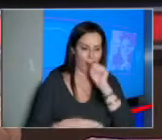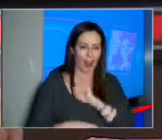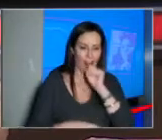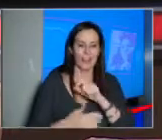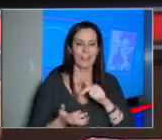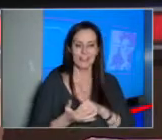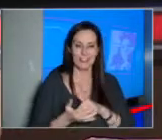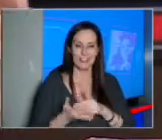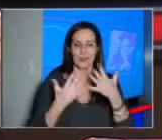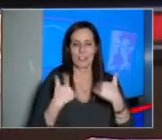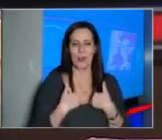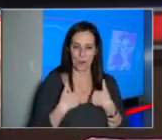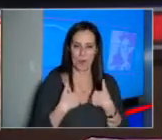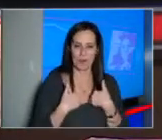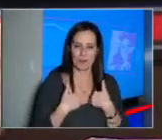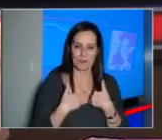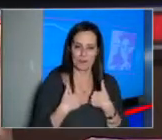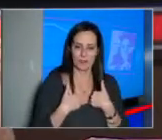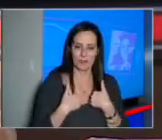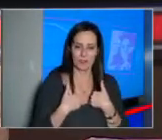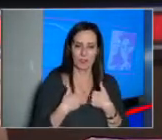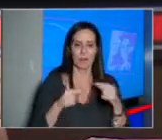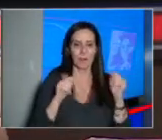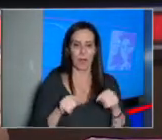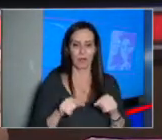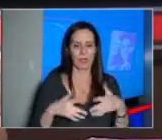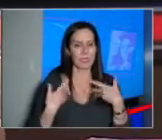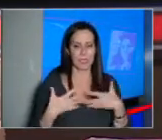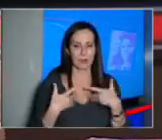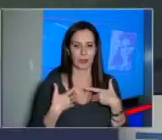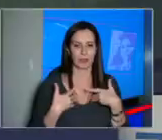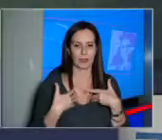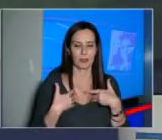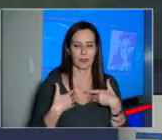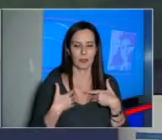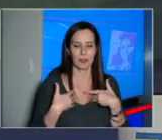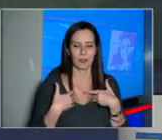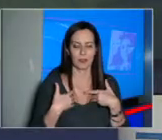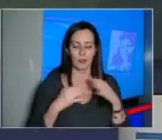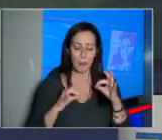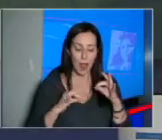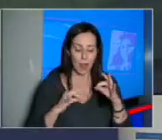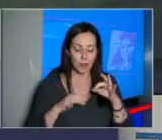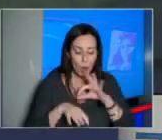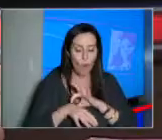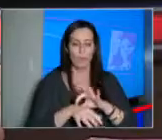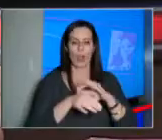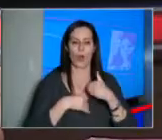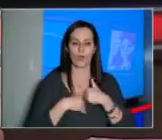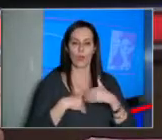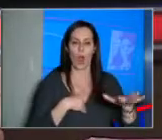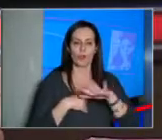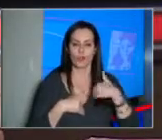כדי שיספרו לי, כן. באתי, ולשמחתי, לקחו אותי ביד, לקחו אותי ביד